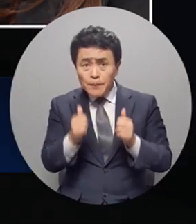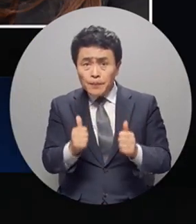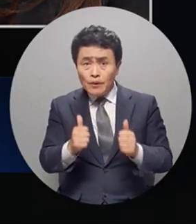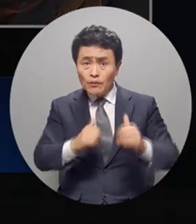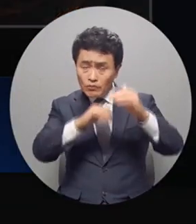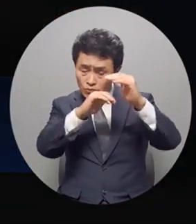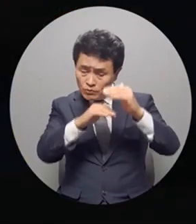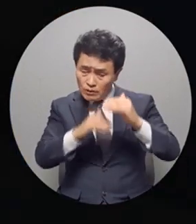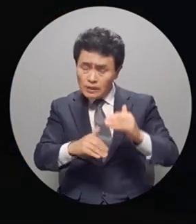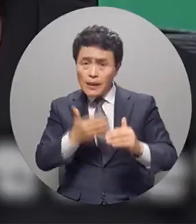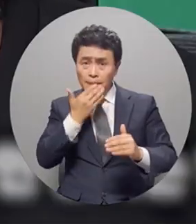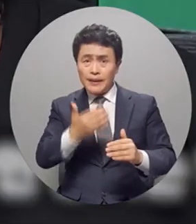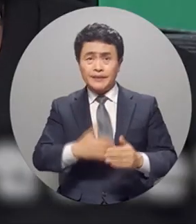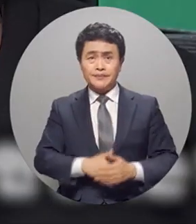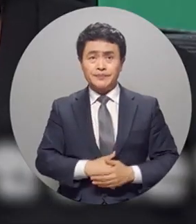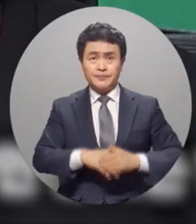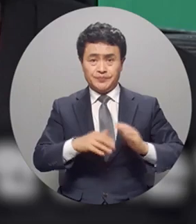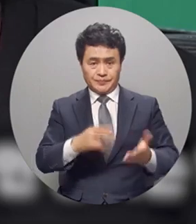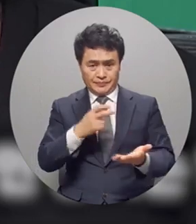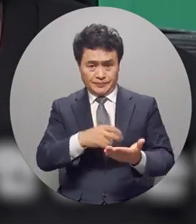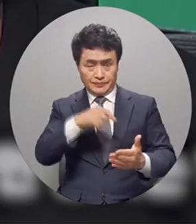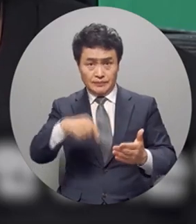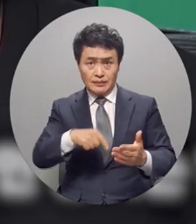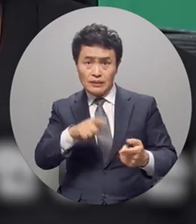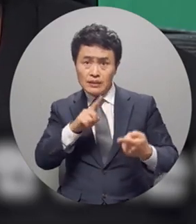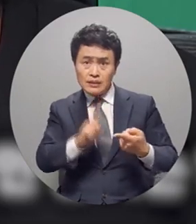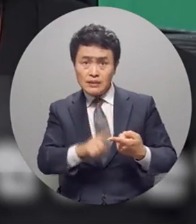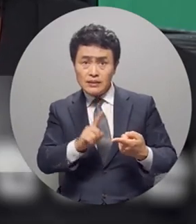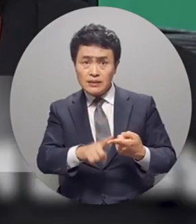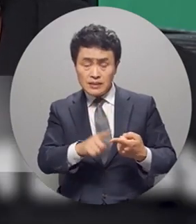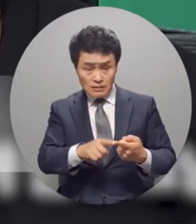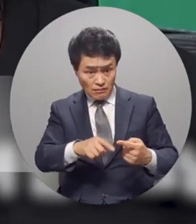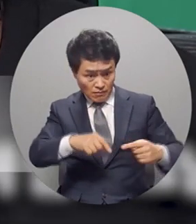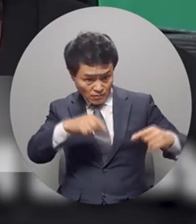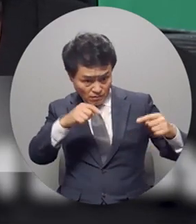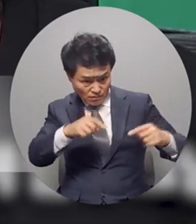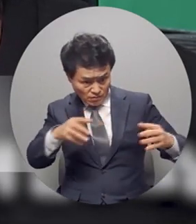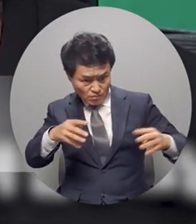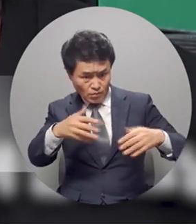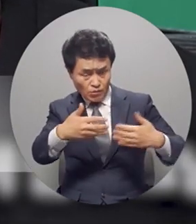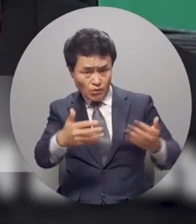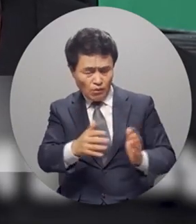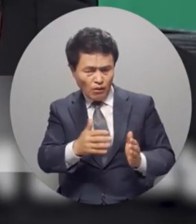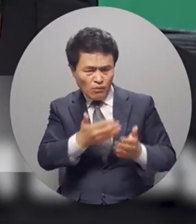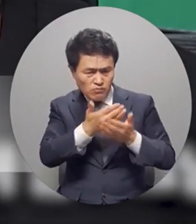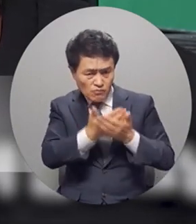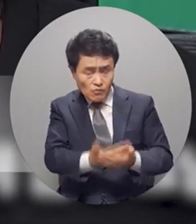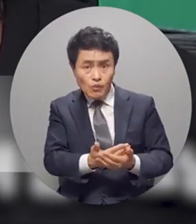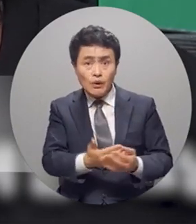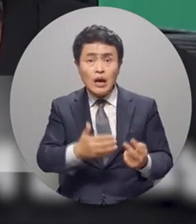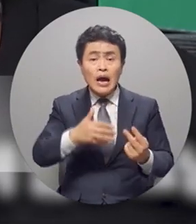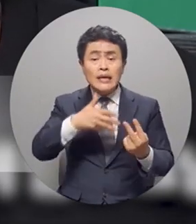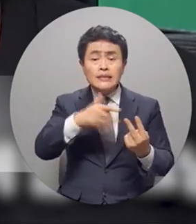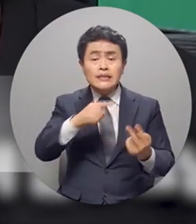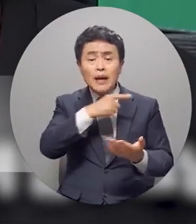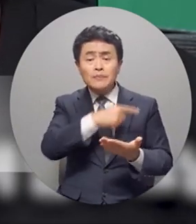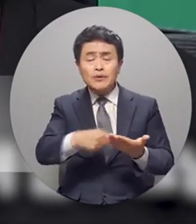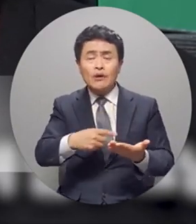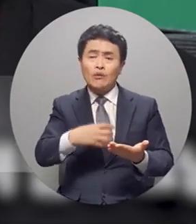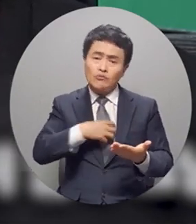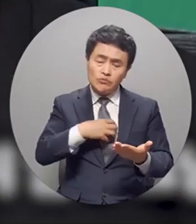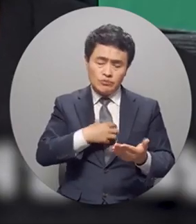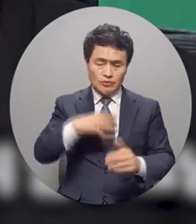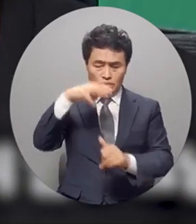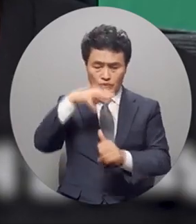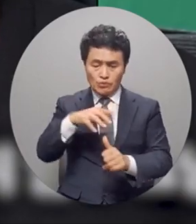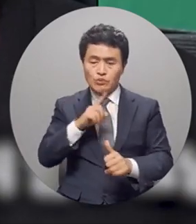과정이 있을 거라. 법원은 오늘 이들에 대해 혐의 사실이 중대하고 피해자에 대한 2차 가해 우려가 있다며